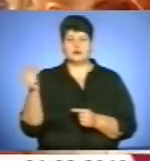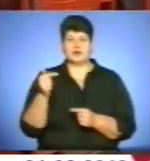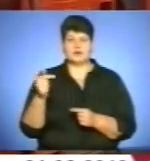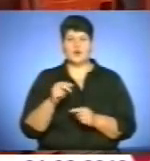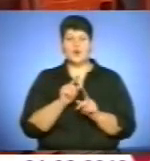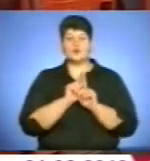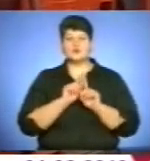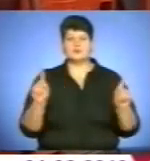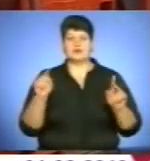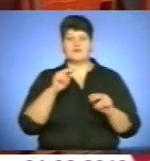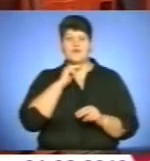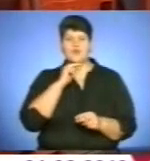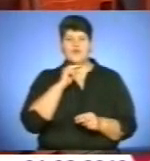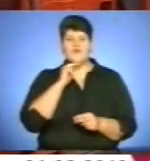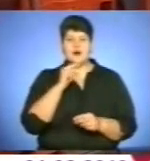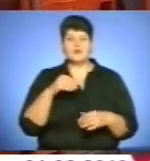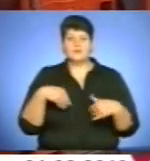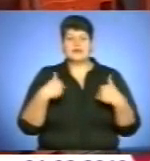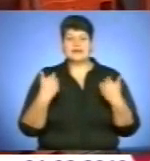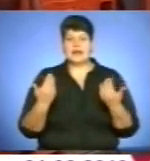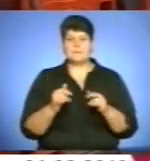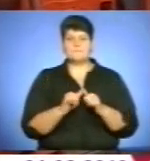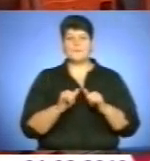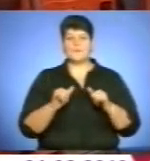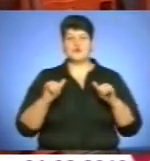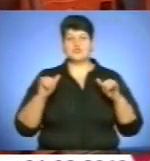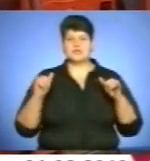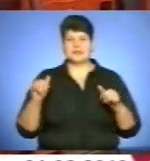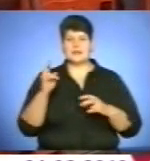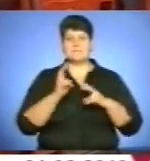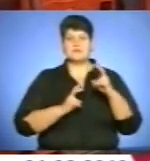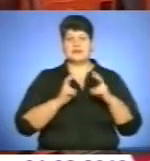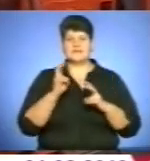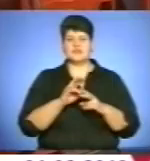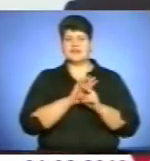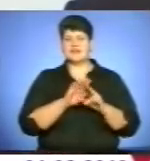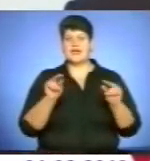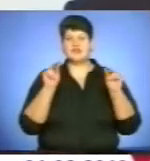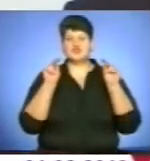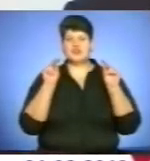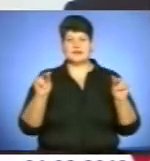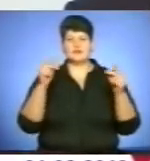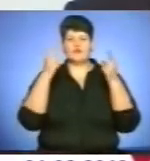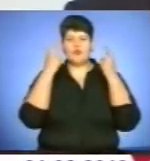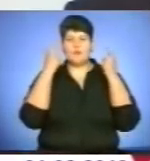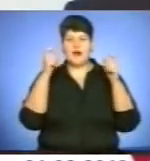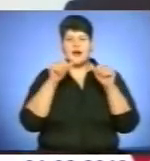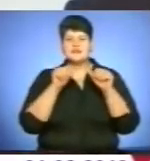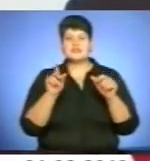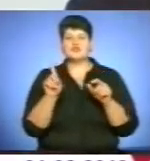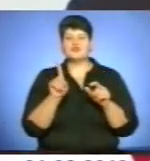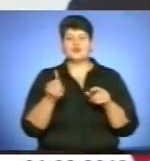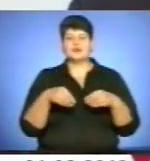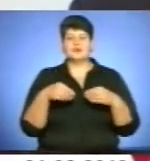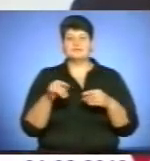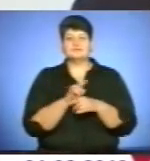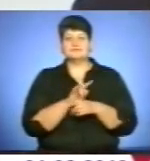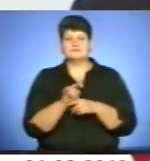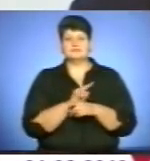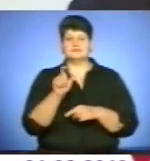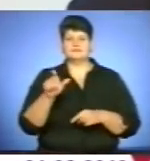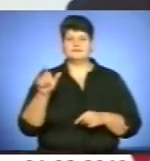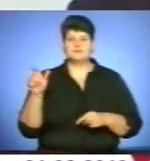увагу антимонопольний комітет приділяє поширенню підприємцями неправдивої інформації чи реклами, що вводить в оману споживачів. У